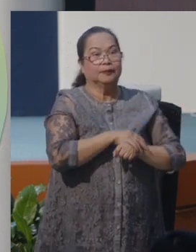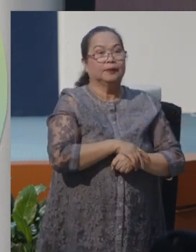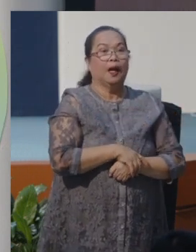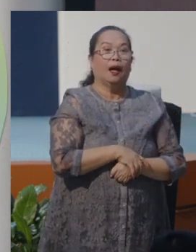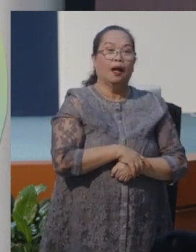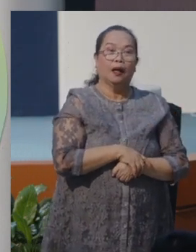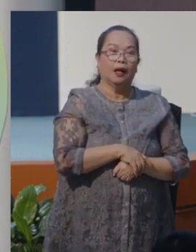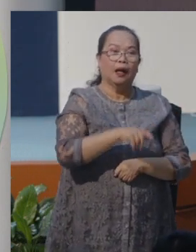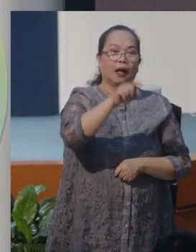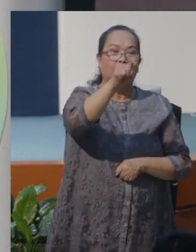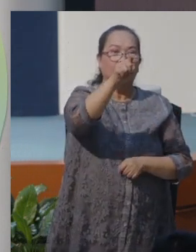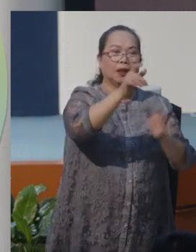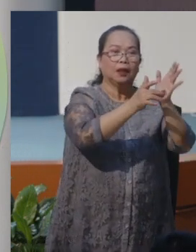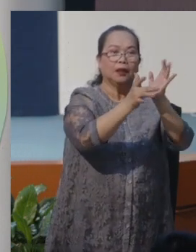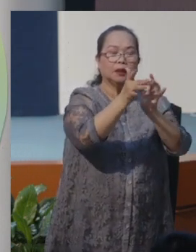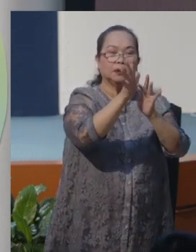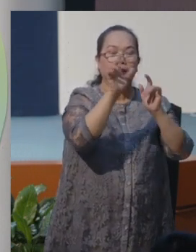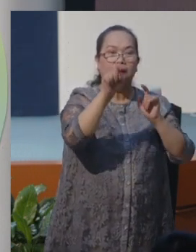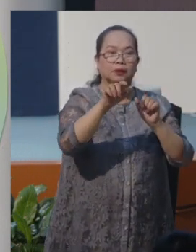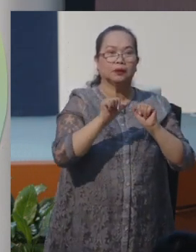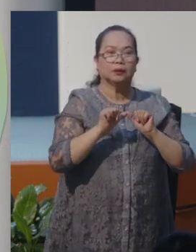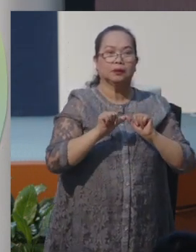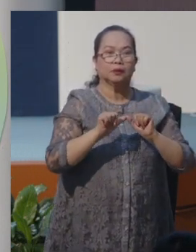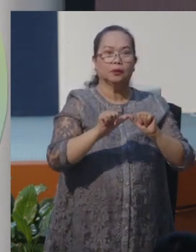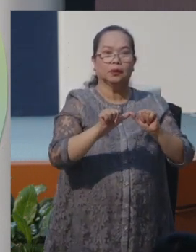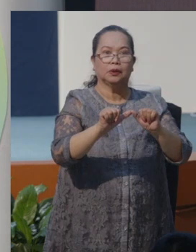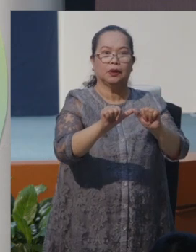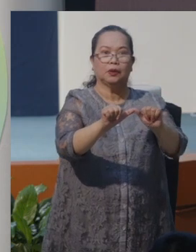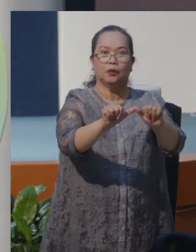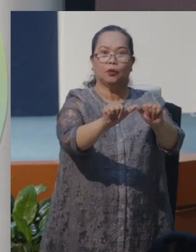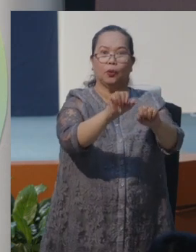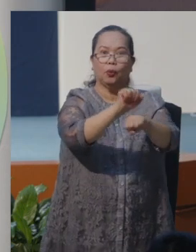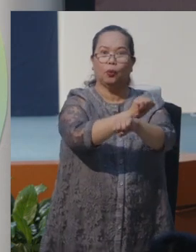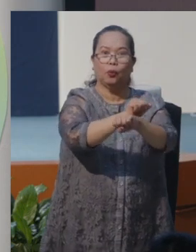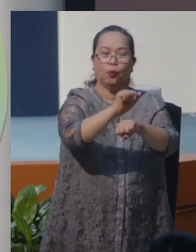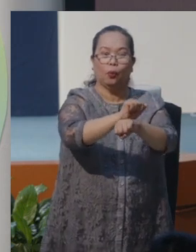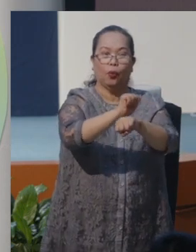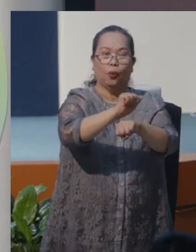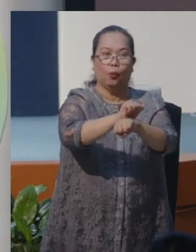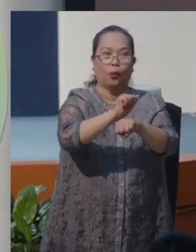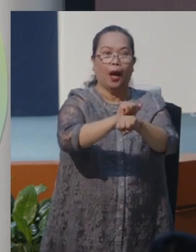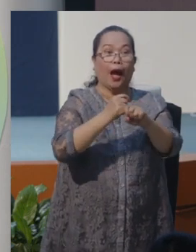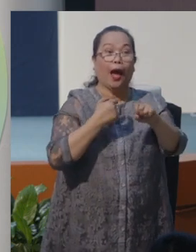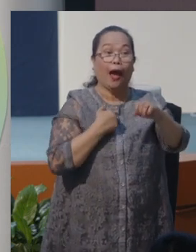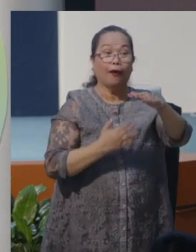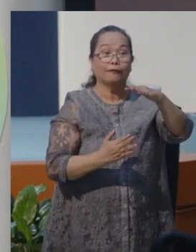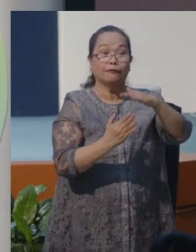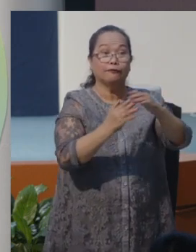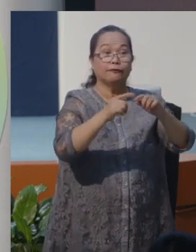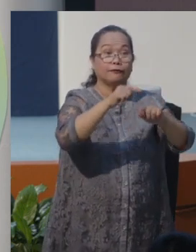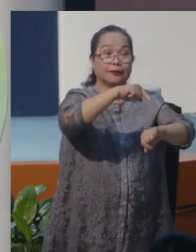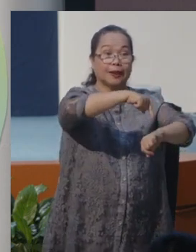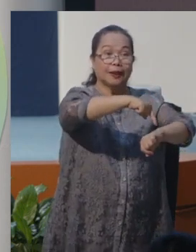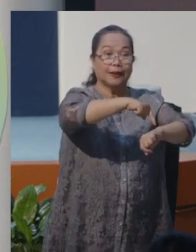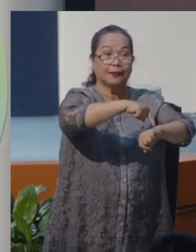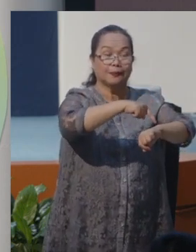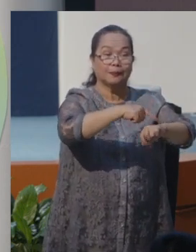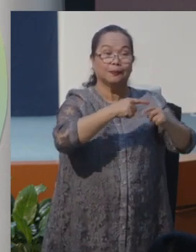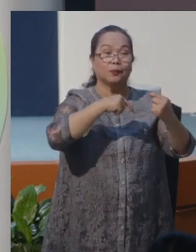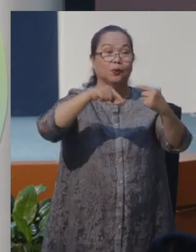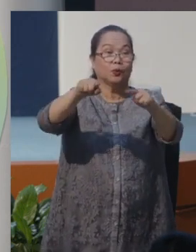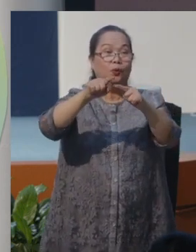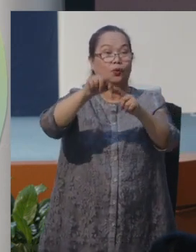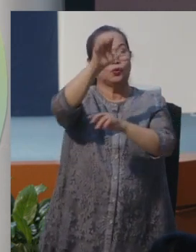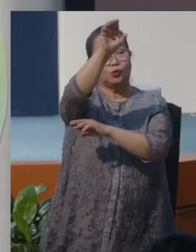Kailangan na niyang magpatuloy sa kanyang timetable. Meron siyang definite na plano na magtutungo